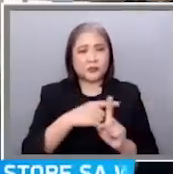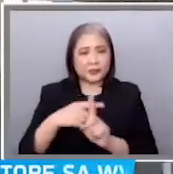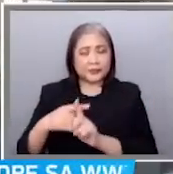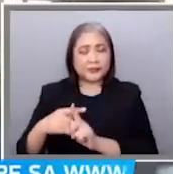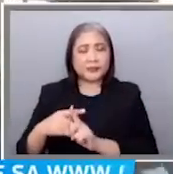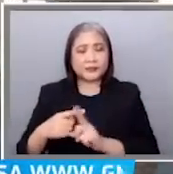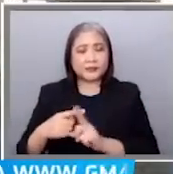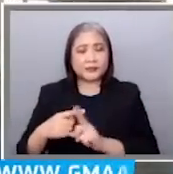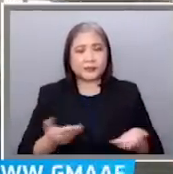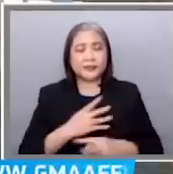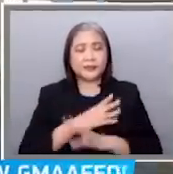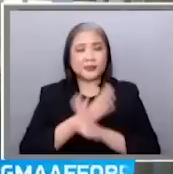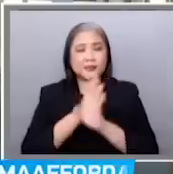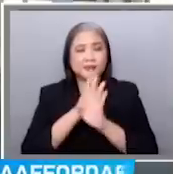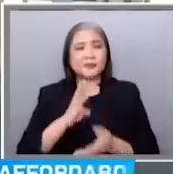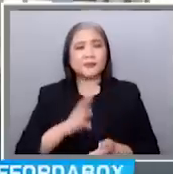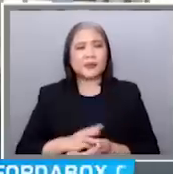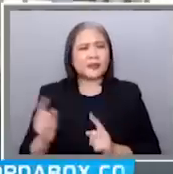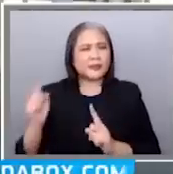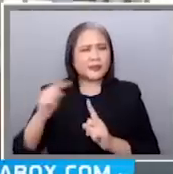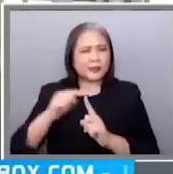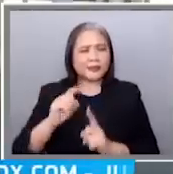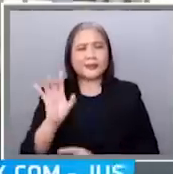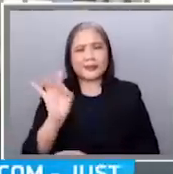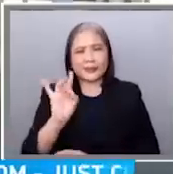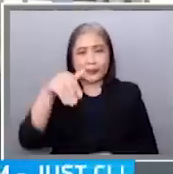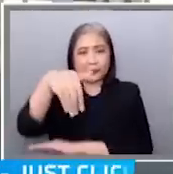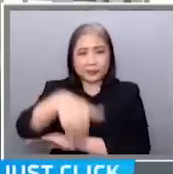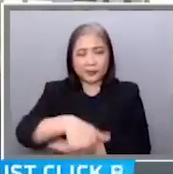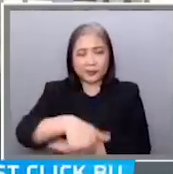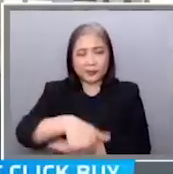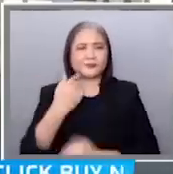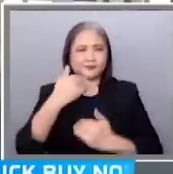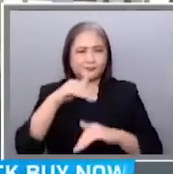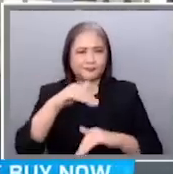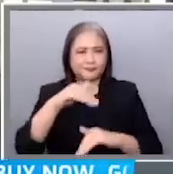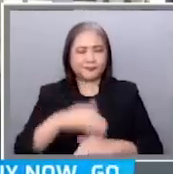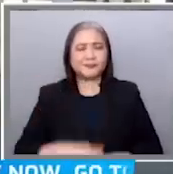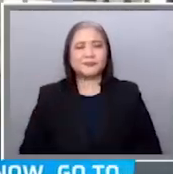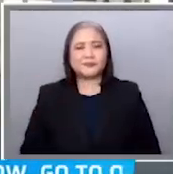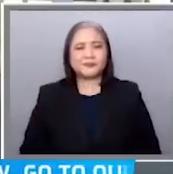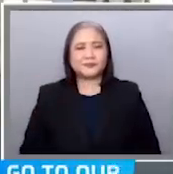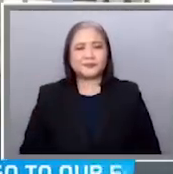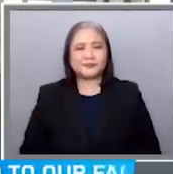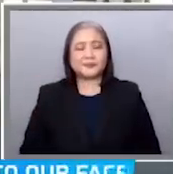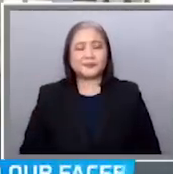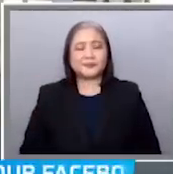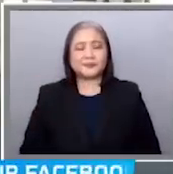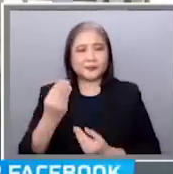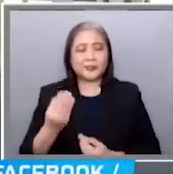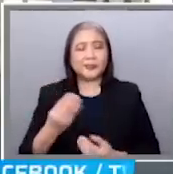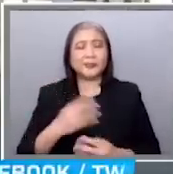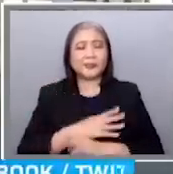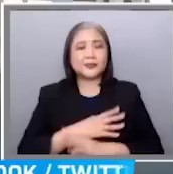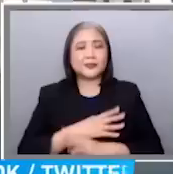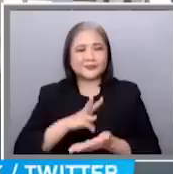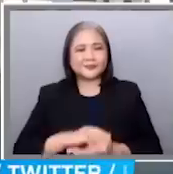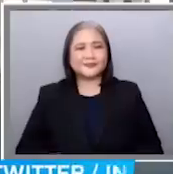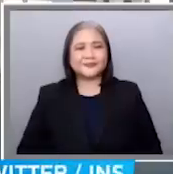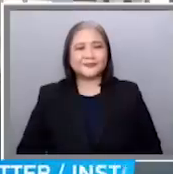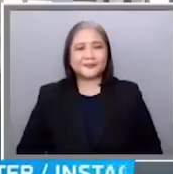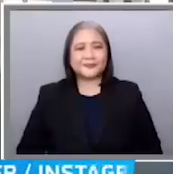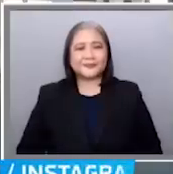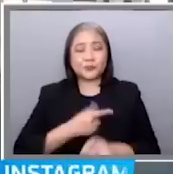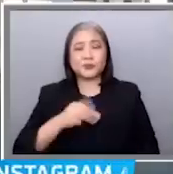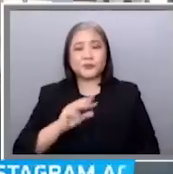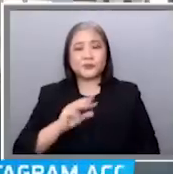City ay hanggang 8 p.m. lamang. Yan muna ang latest dito sa Davao City. Mula sa GMA Regional TV